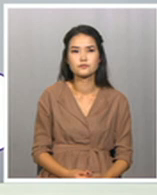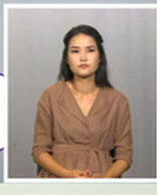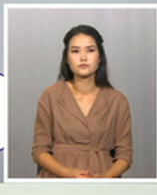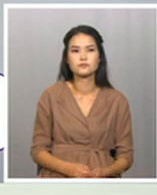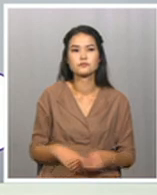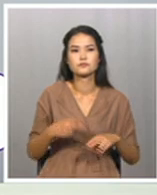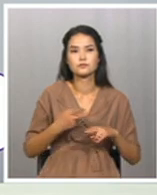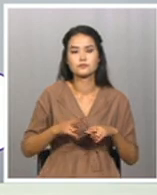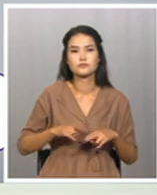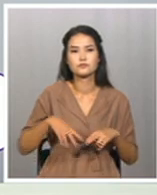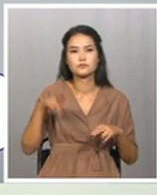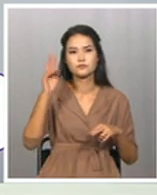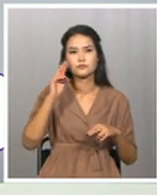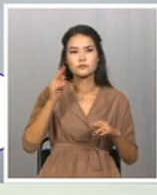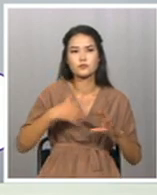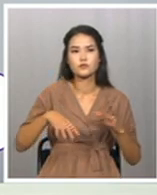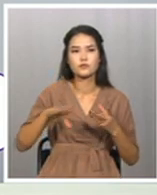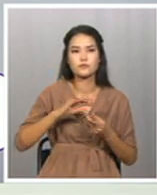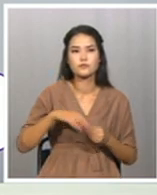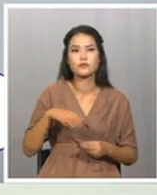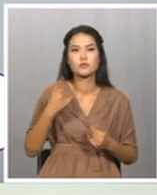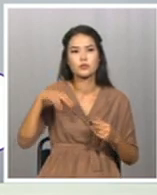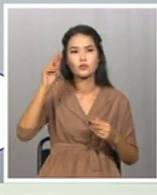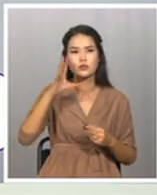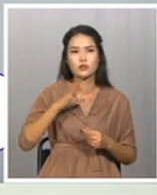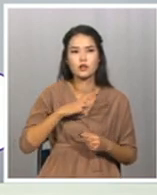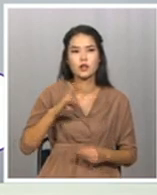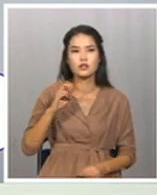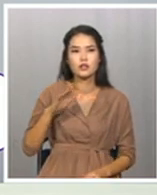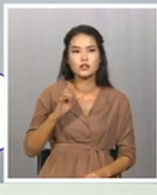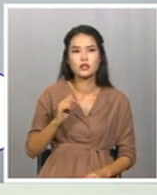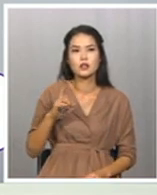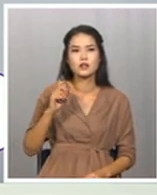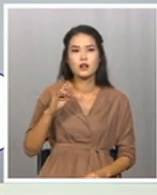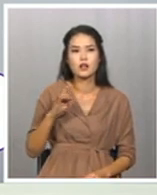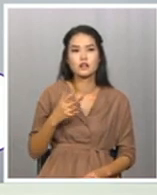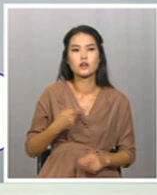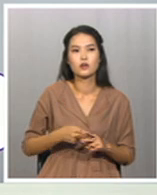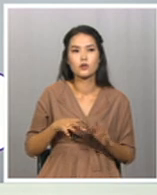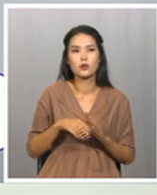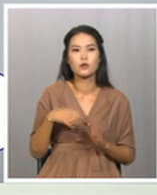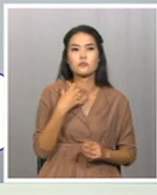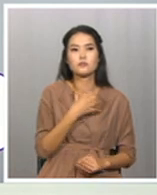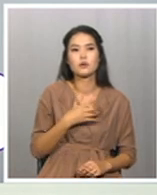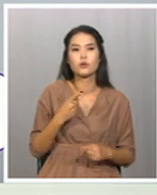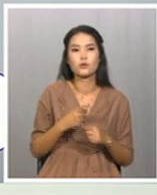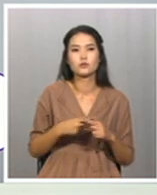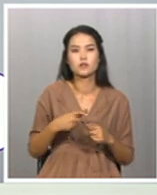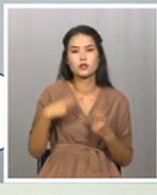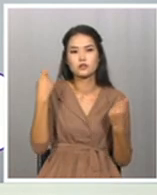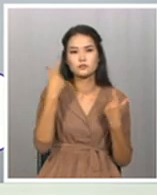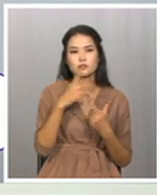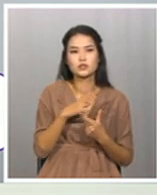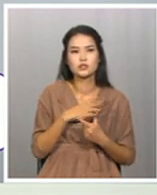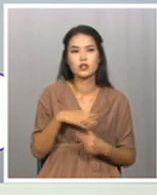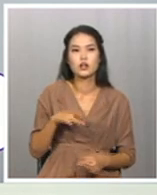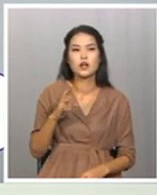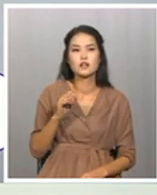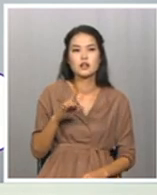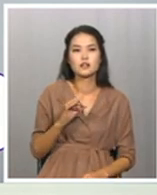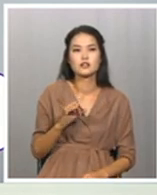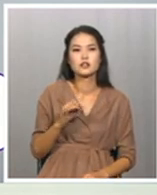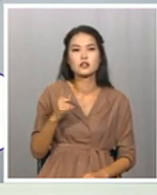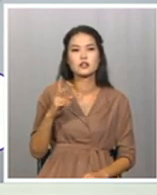Осымен сабағымызды қорытындылайтын болсақ, бүгінгі сабақта натрий, калий және олардың маңызды қосылыстарын білдіңіздер,